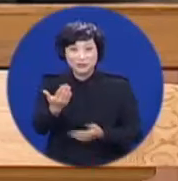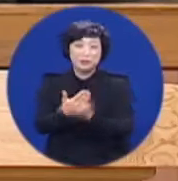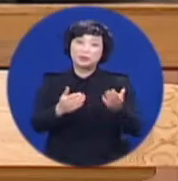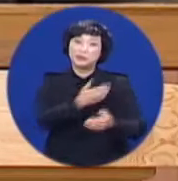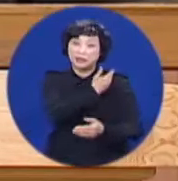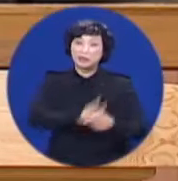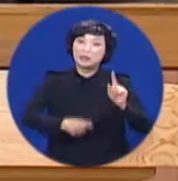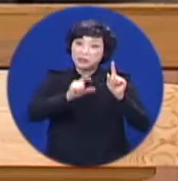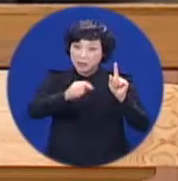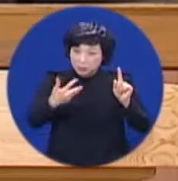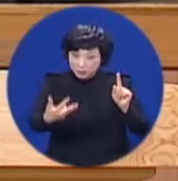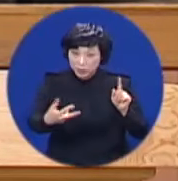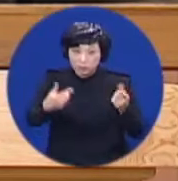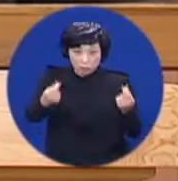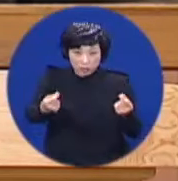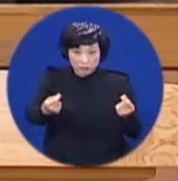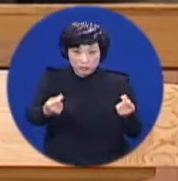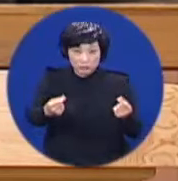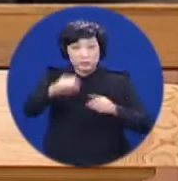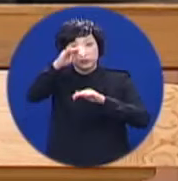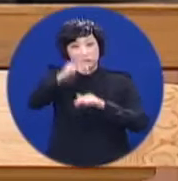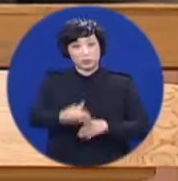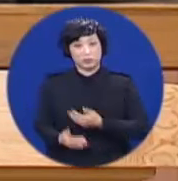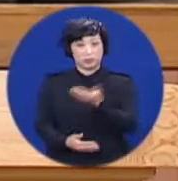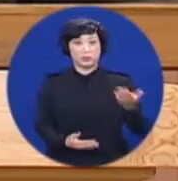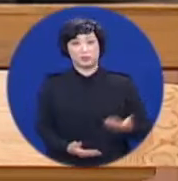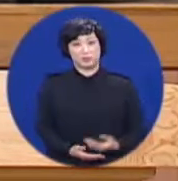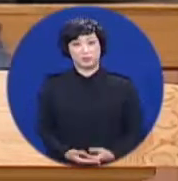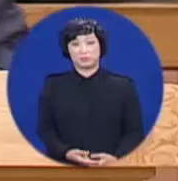사도행전 1장 8절과 똑같은 얘기.